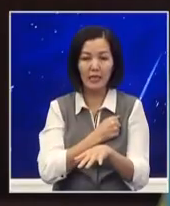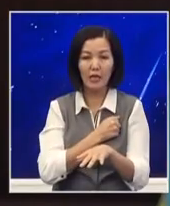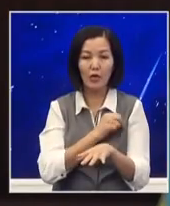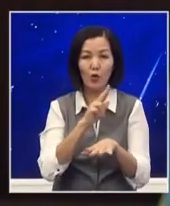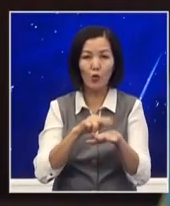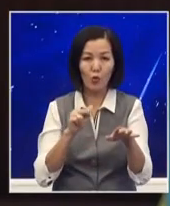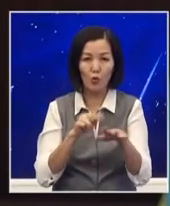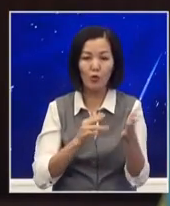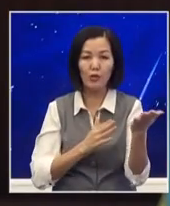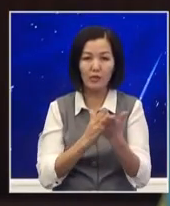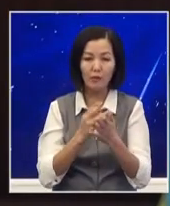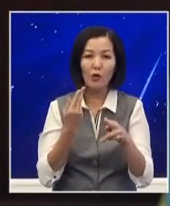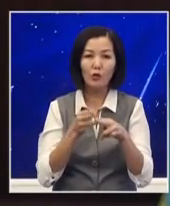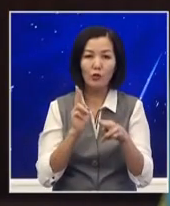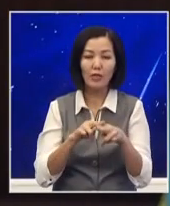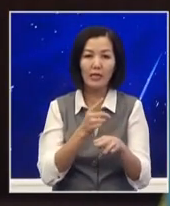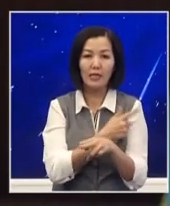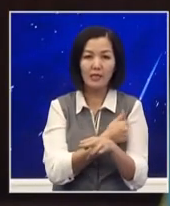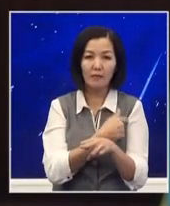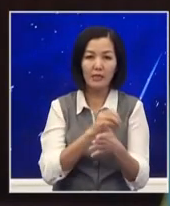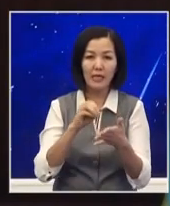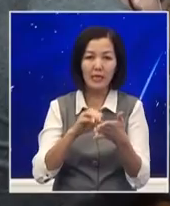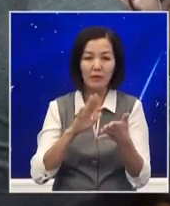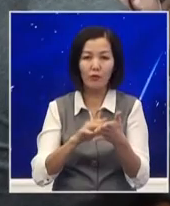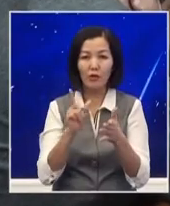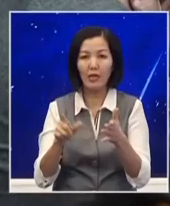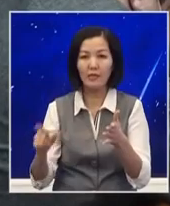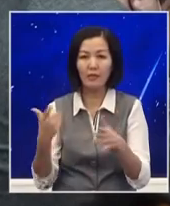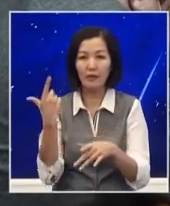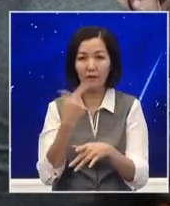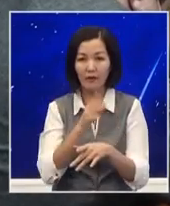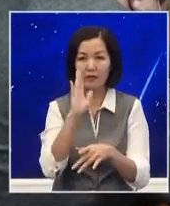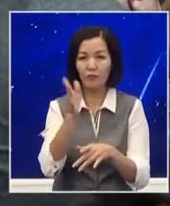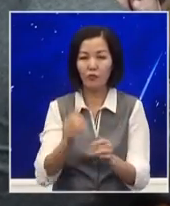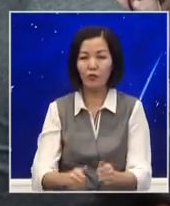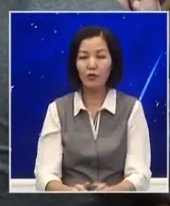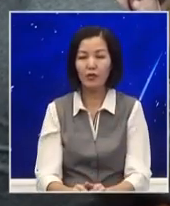құқық қорғау органдарының қызметкерлері, сондай-ақ диспансерлік есепте тұрған азаматтар алады.